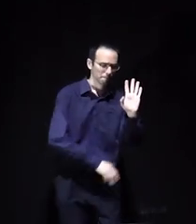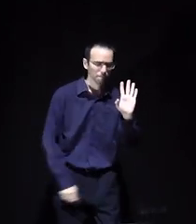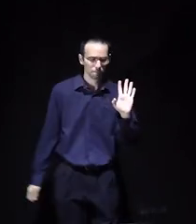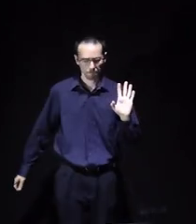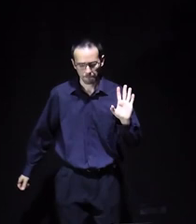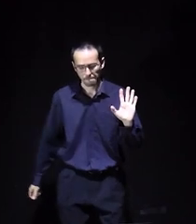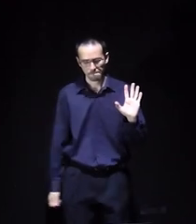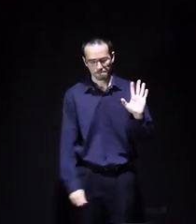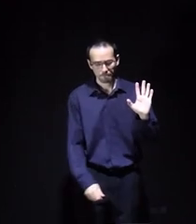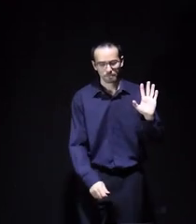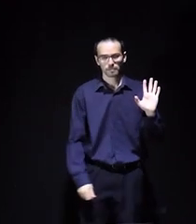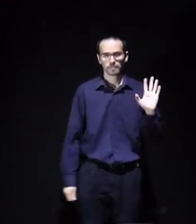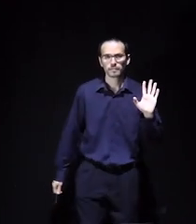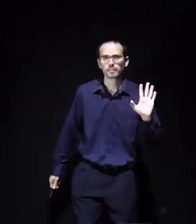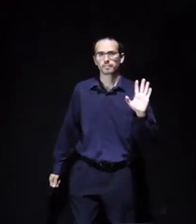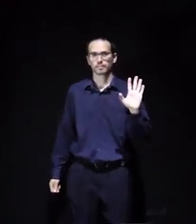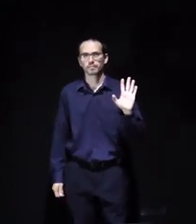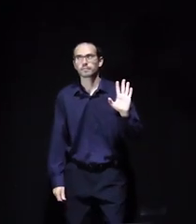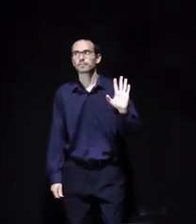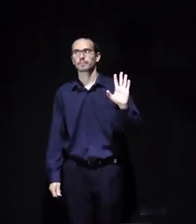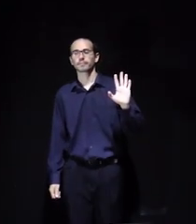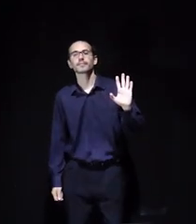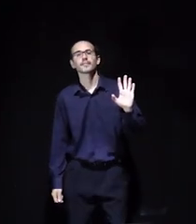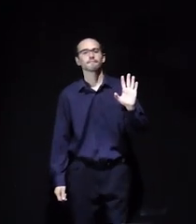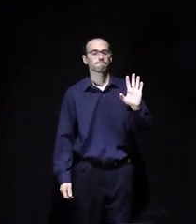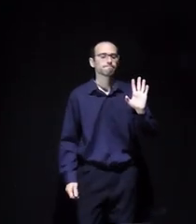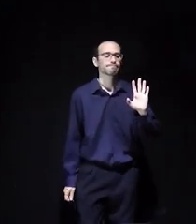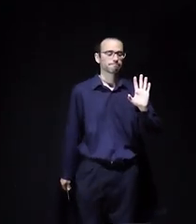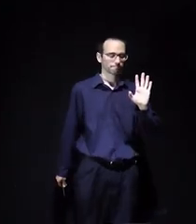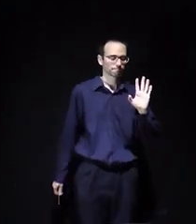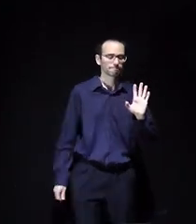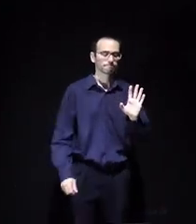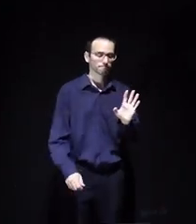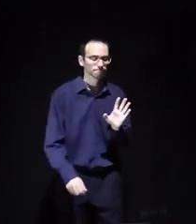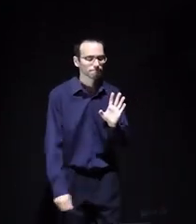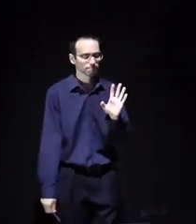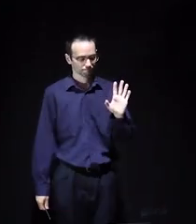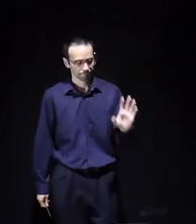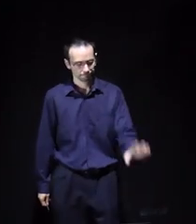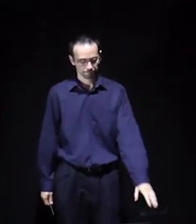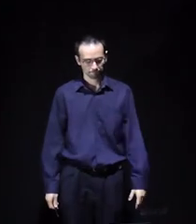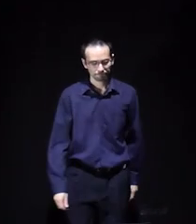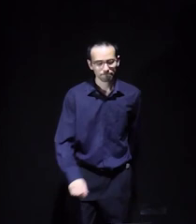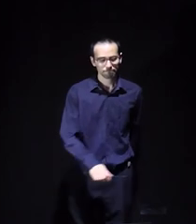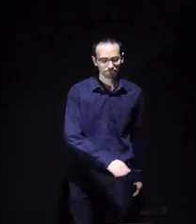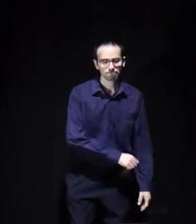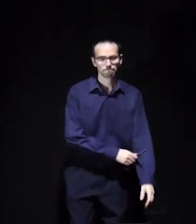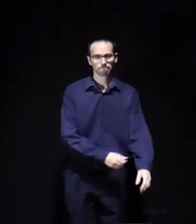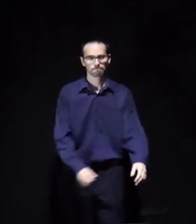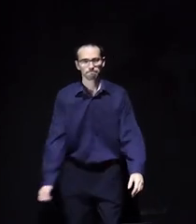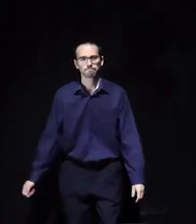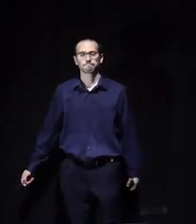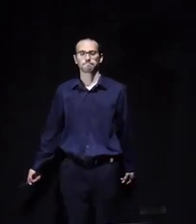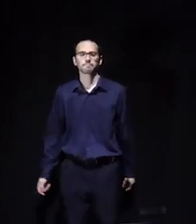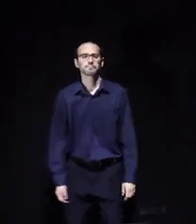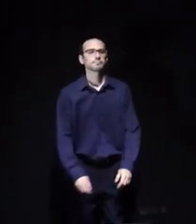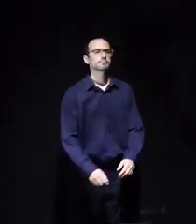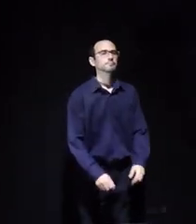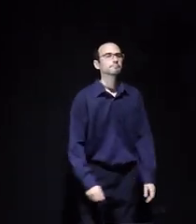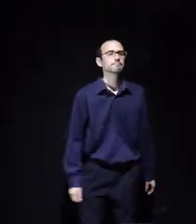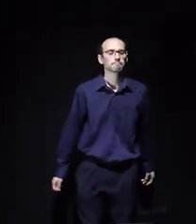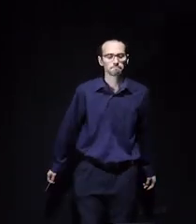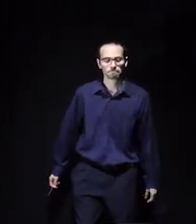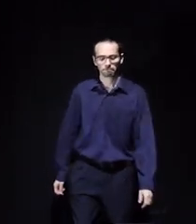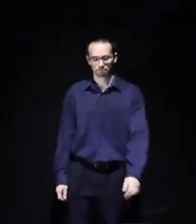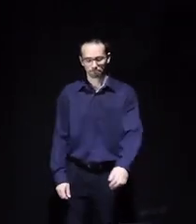Ella és jove i alegre, té un somriure per tothom. A cada pas una rialla que porta escrit el seu